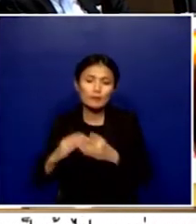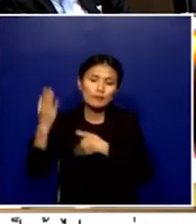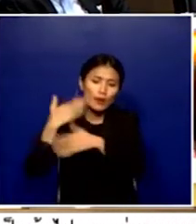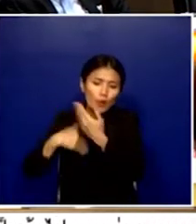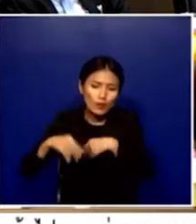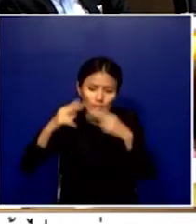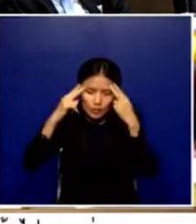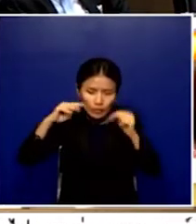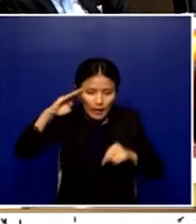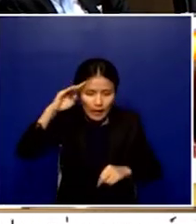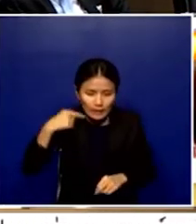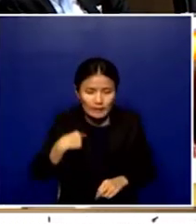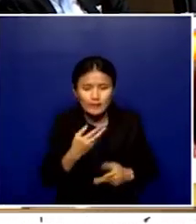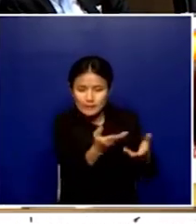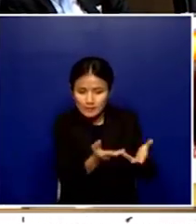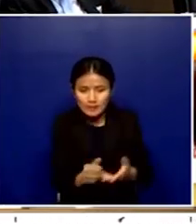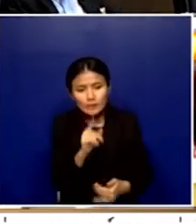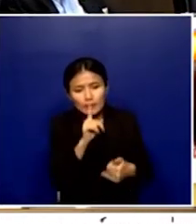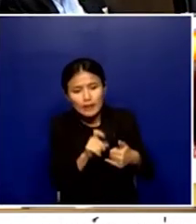จะộtเท